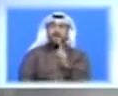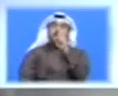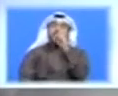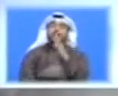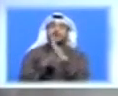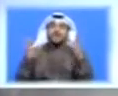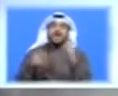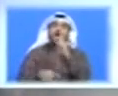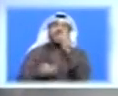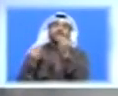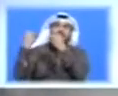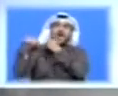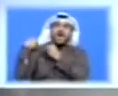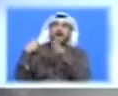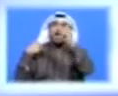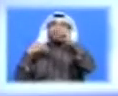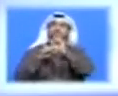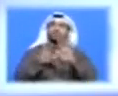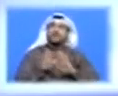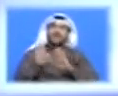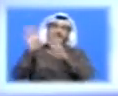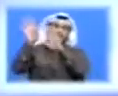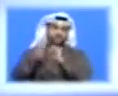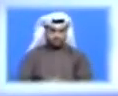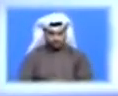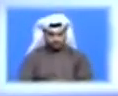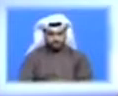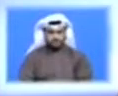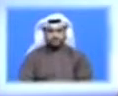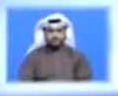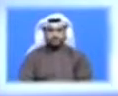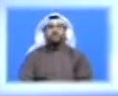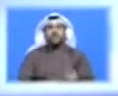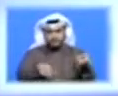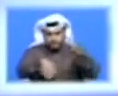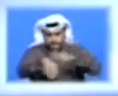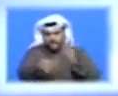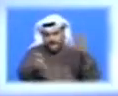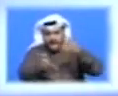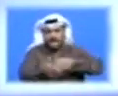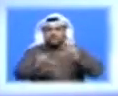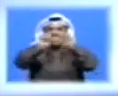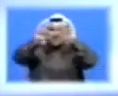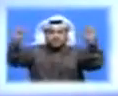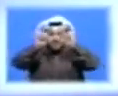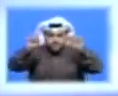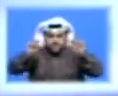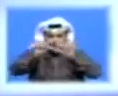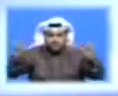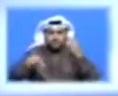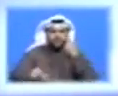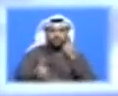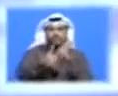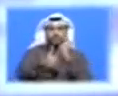38. إنا لله وإنا إليه راجعون. في ختام هذه النشرة، هذا تذكير بأهم